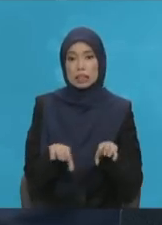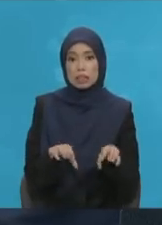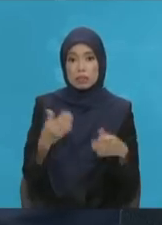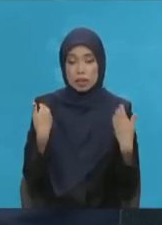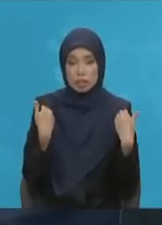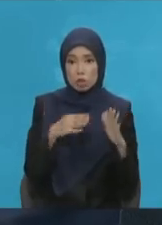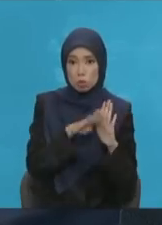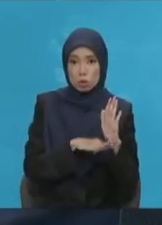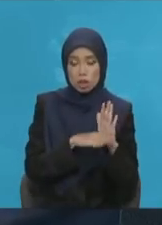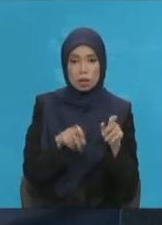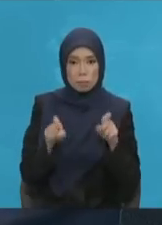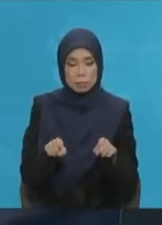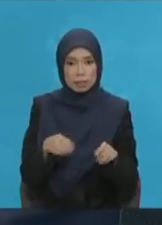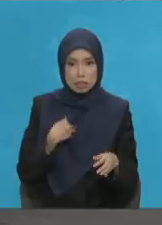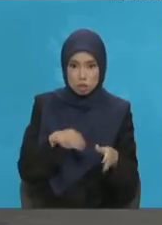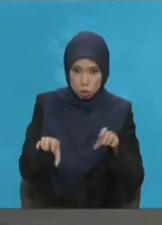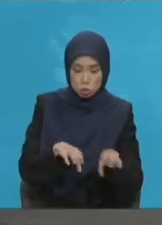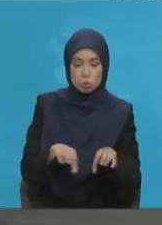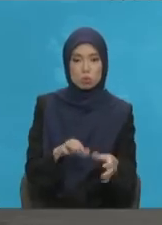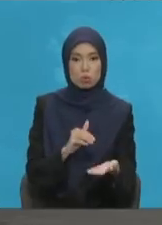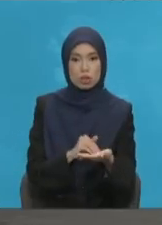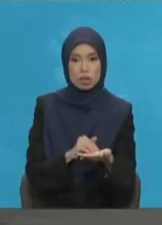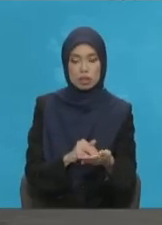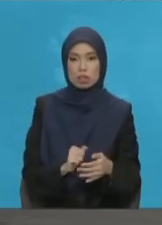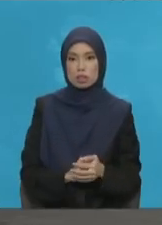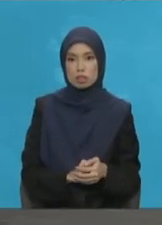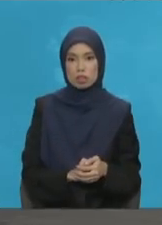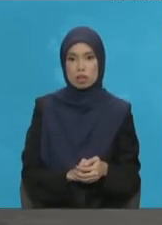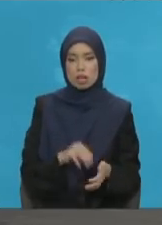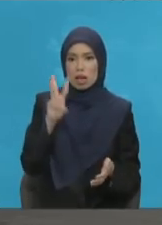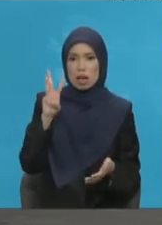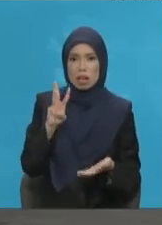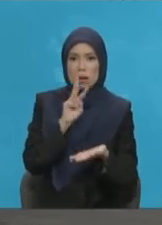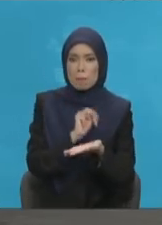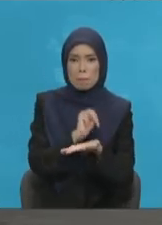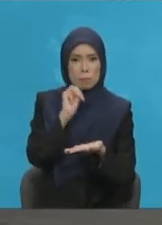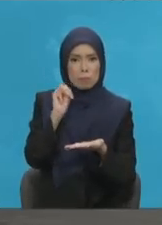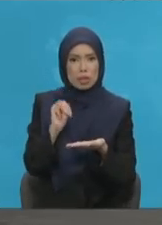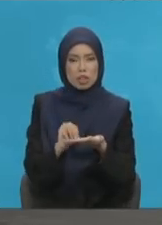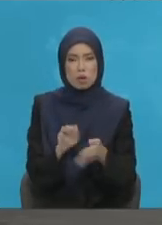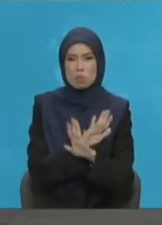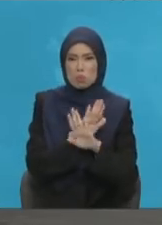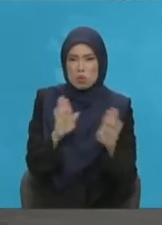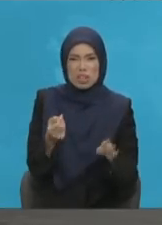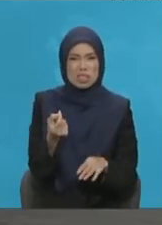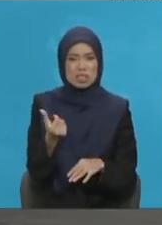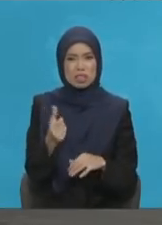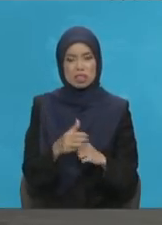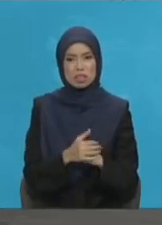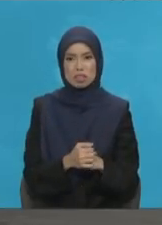terlebih dahulu 6 juta Ringgit bukanlah satu jumlah yang kecil